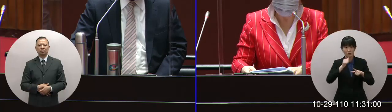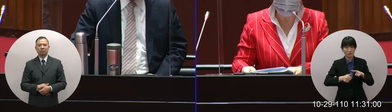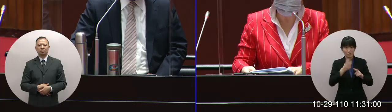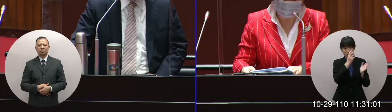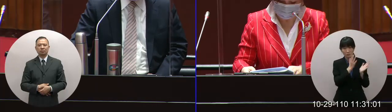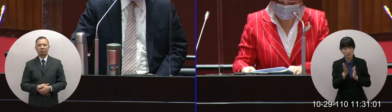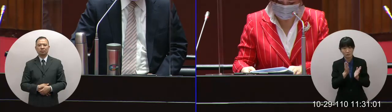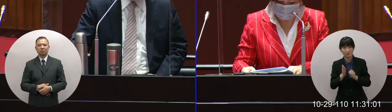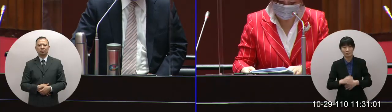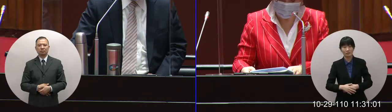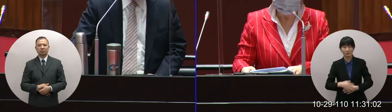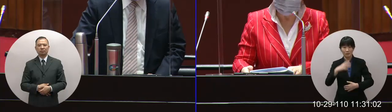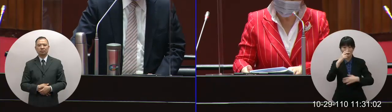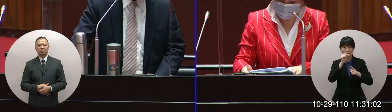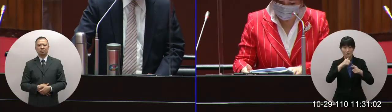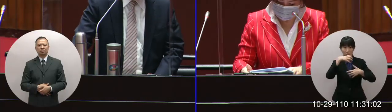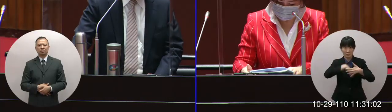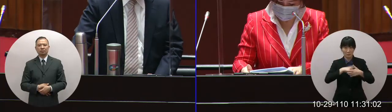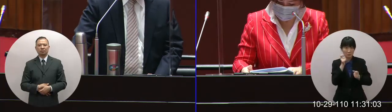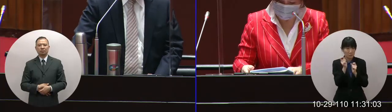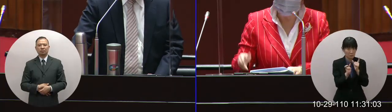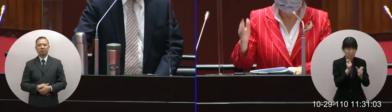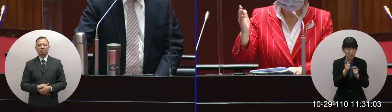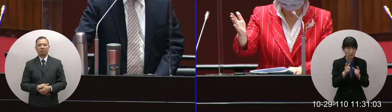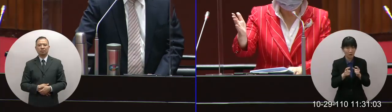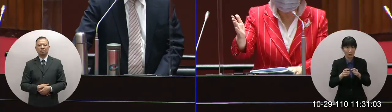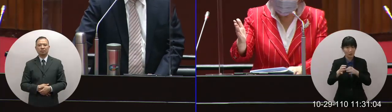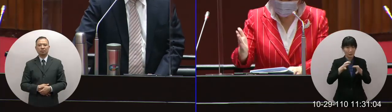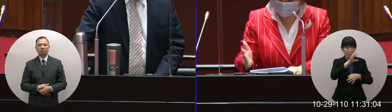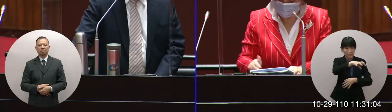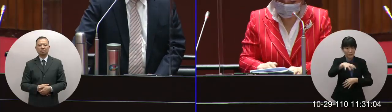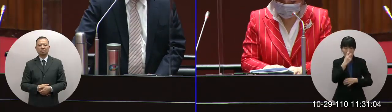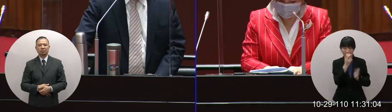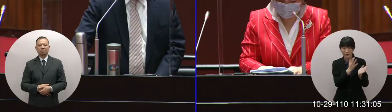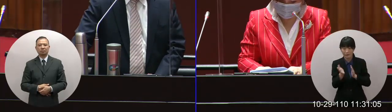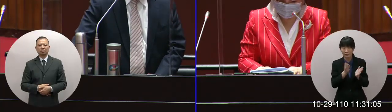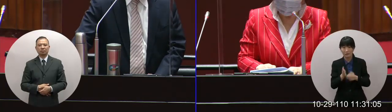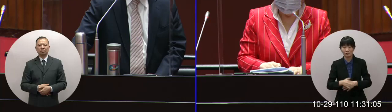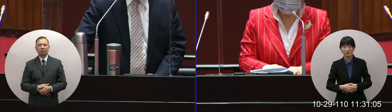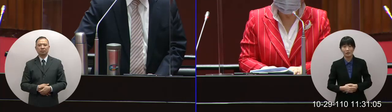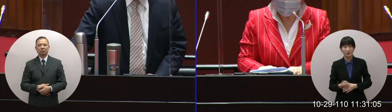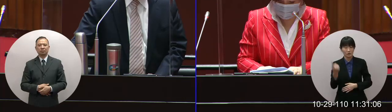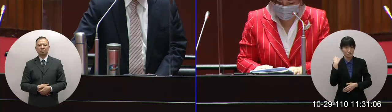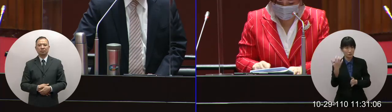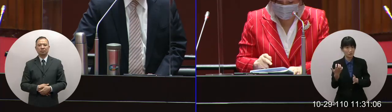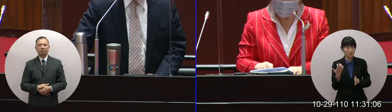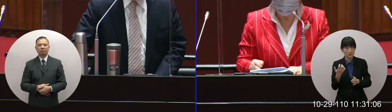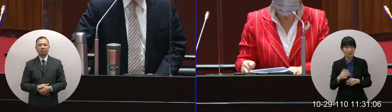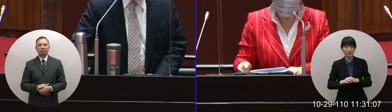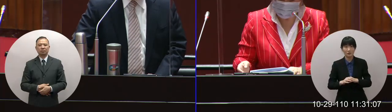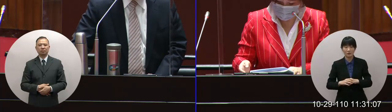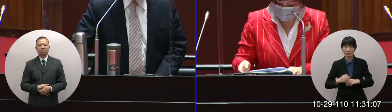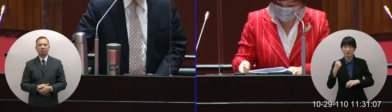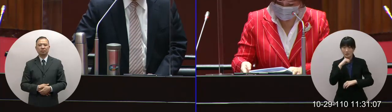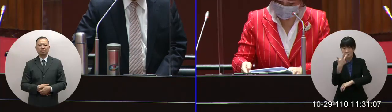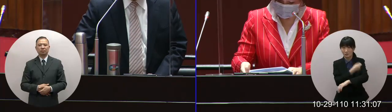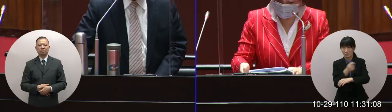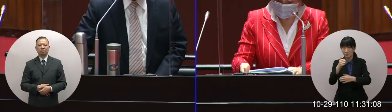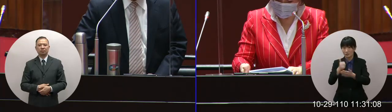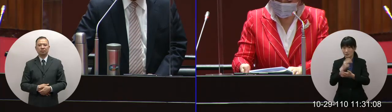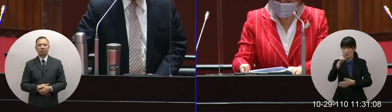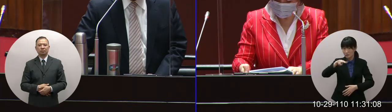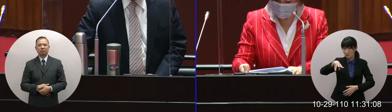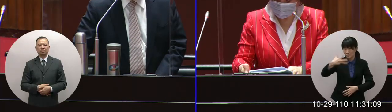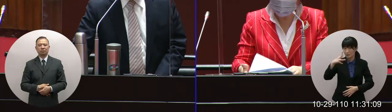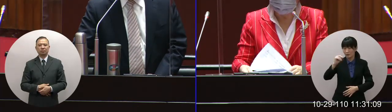ESG 公司治理里面的采购供应商管理，到昨天为止，国内疫苗到货量2800万，